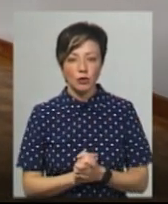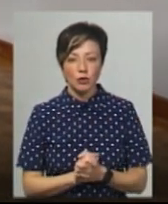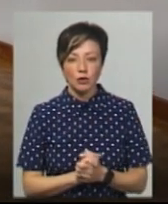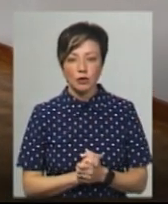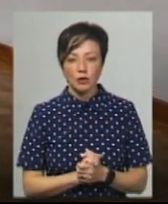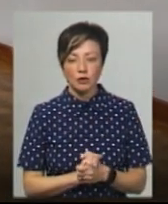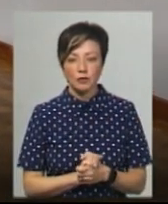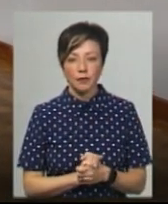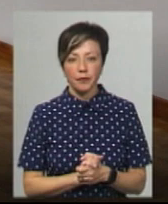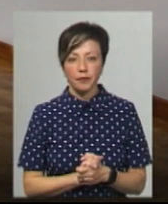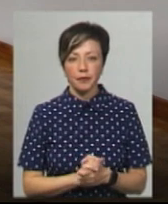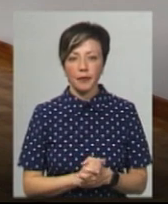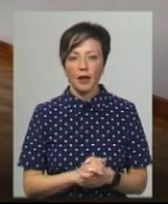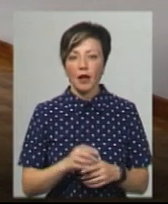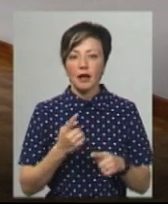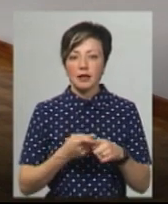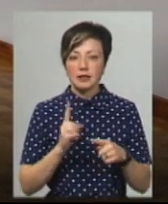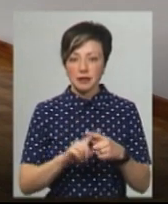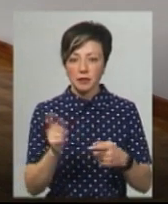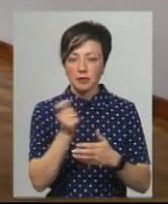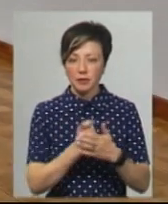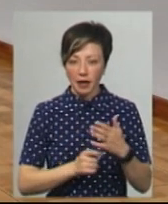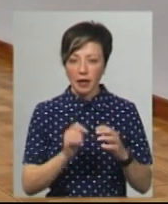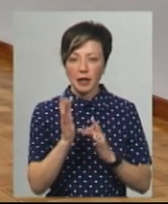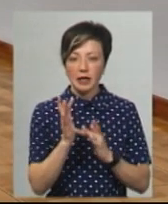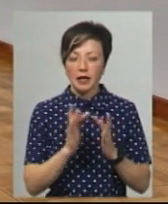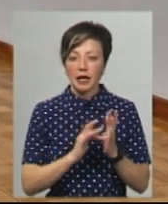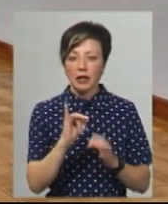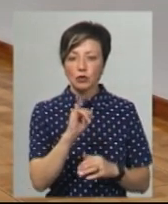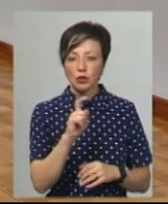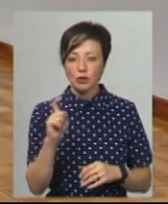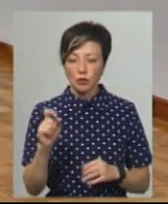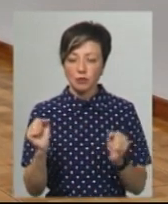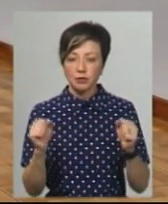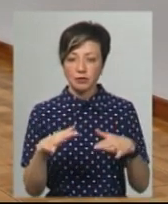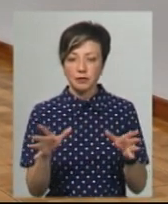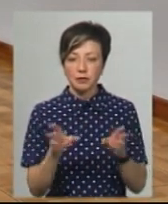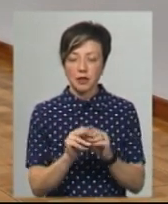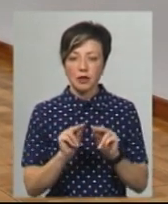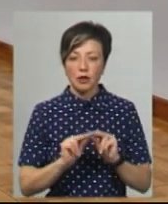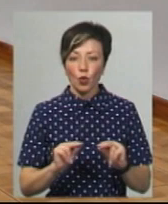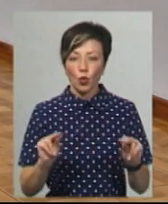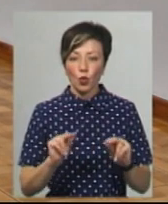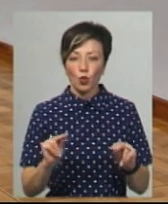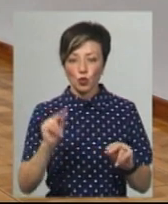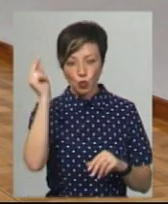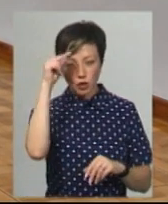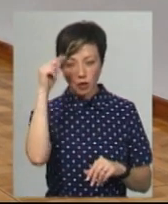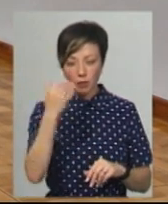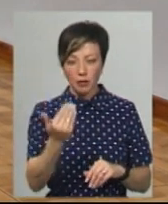зібралися всі учні його. От, і там така була складна ситуація,